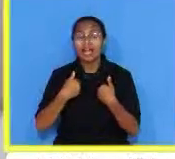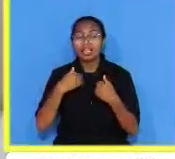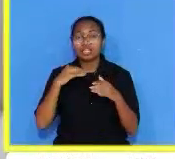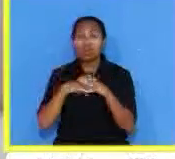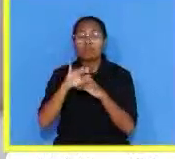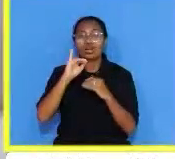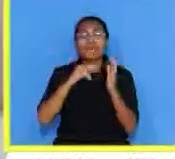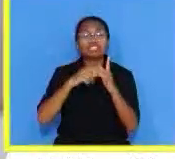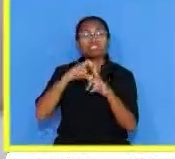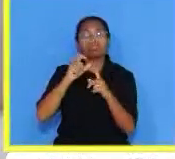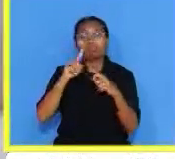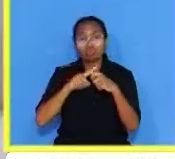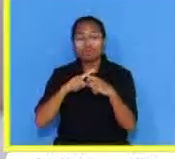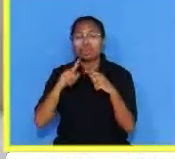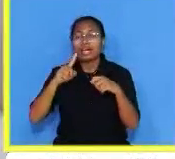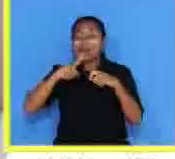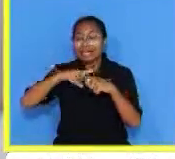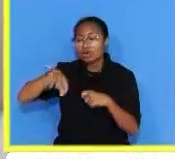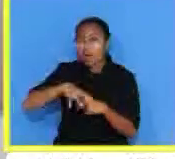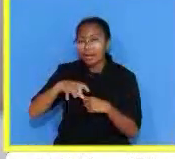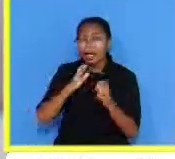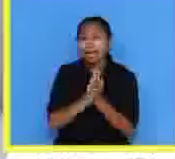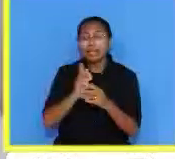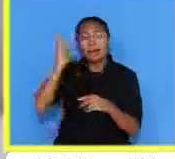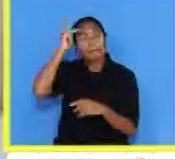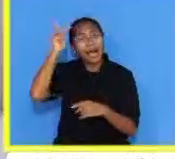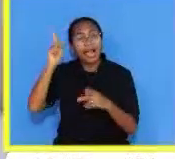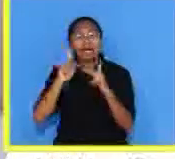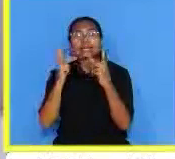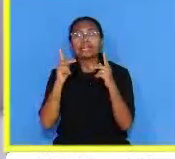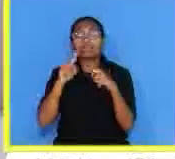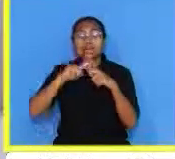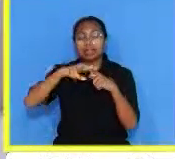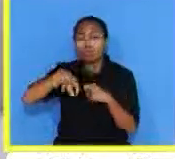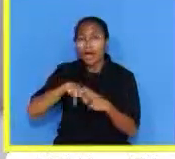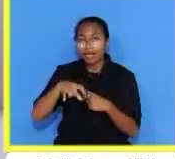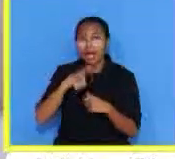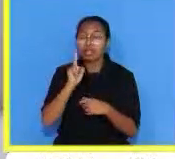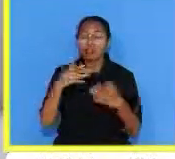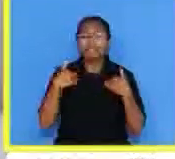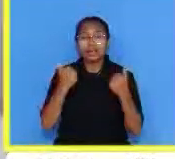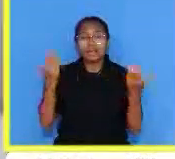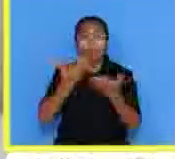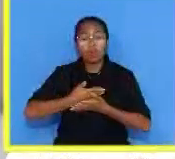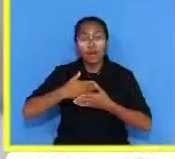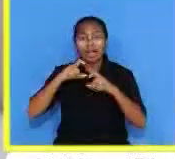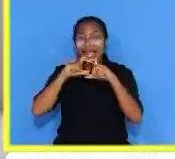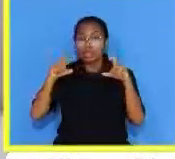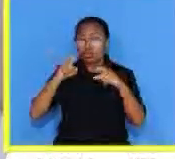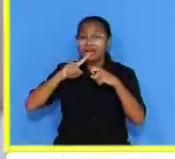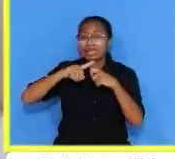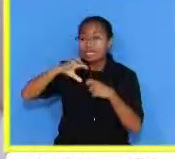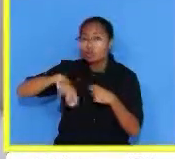nomor induk keluarga dari kakak, dari kepala keluarga. Jadi bisa membawa kartu keluarga dan